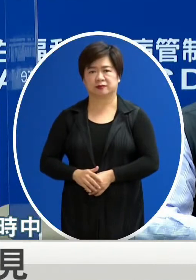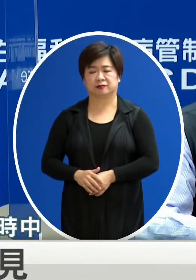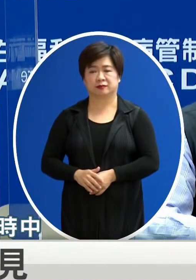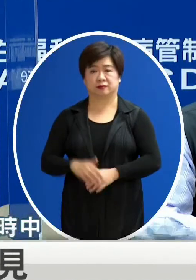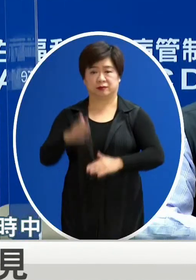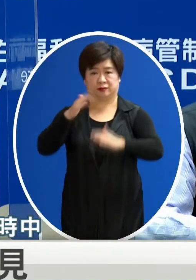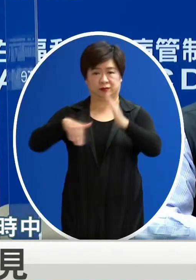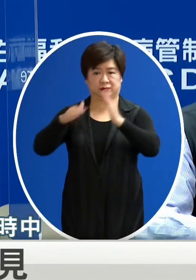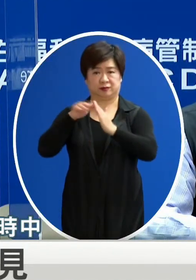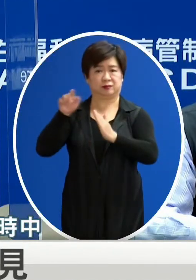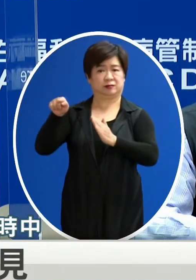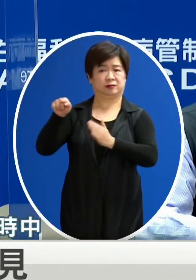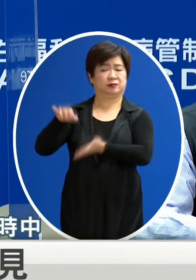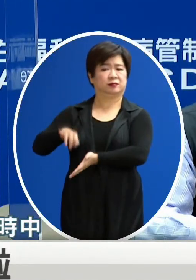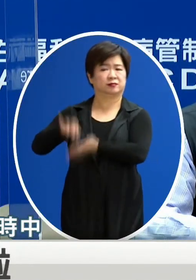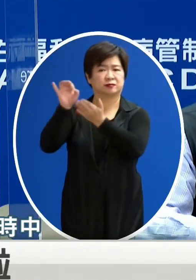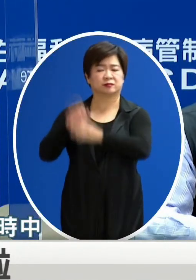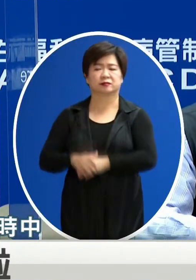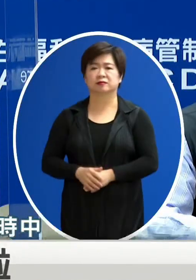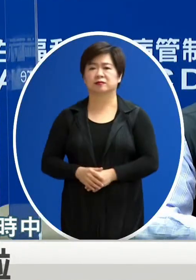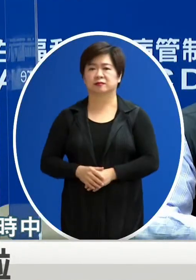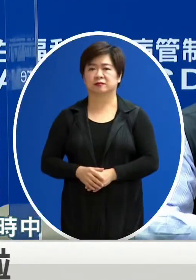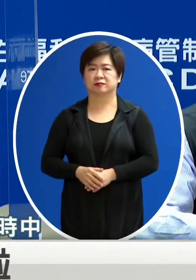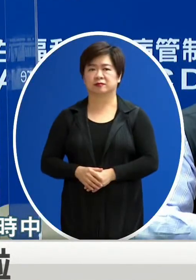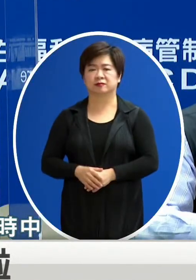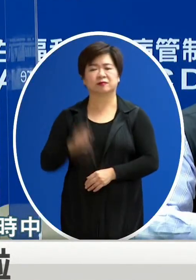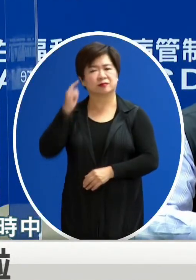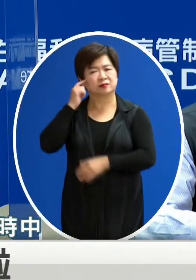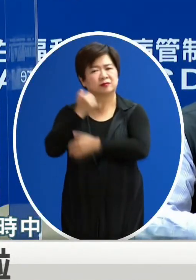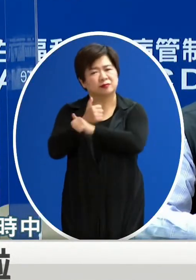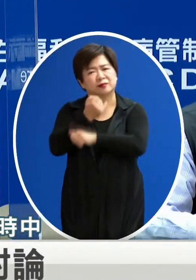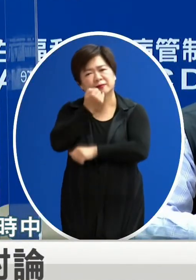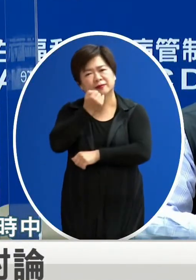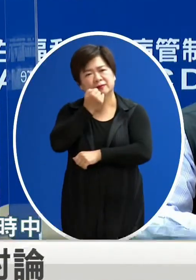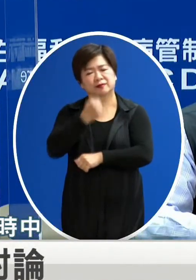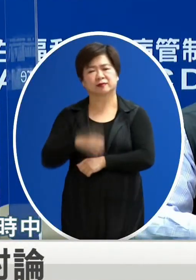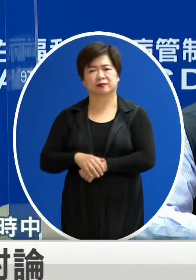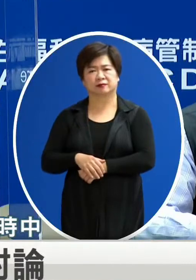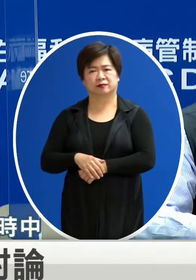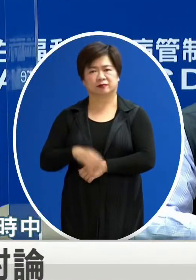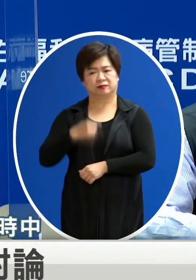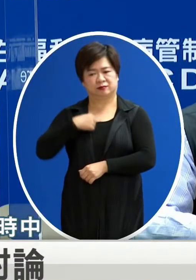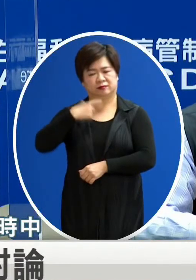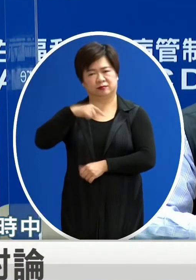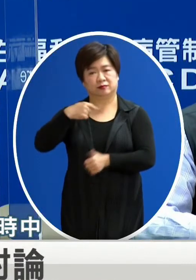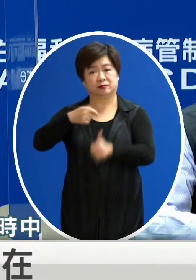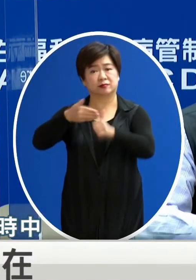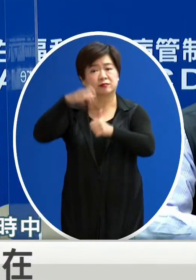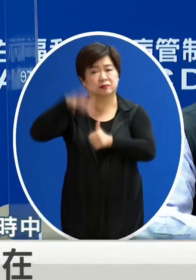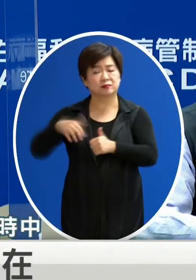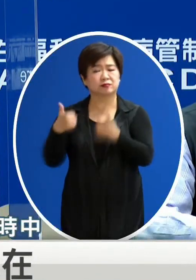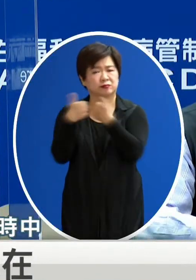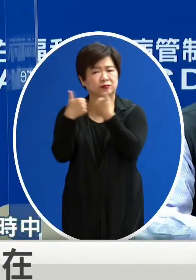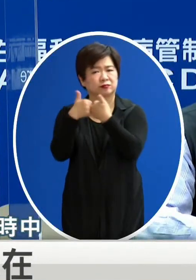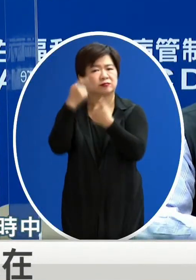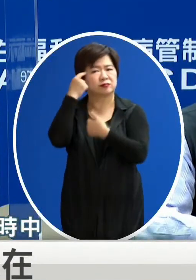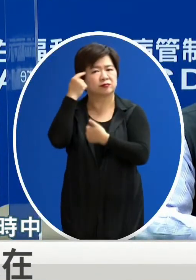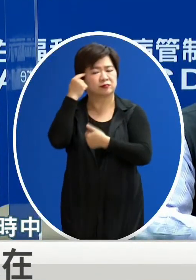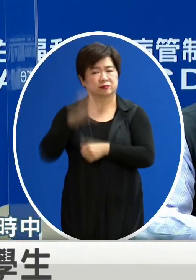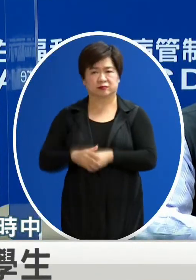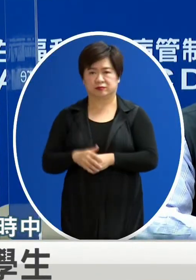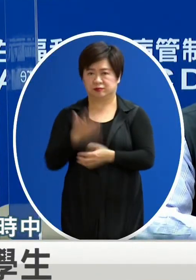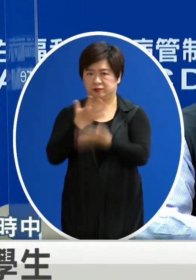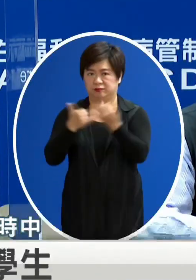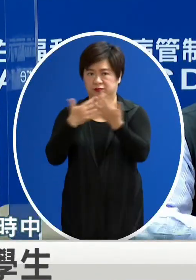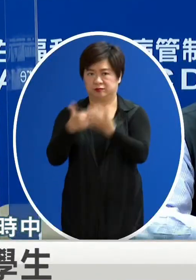学校有这样的意见，这也不是不能考虑的哈。我们跟教育部再来做讨论。不过一般学生应该现在施